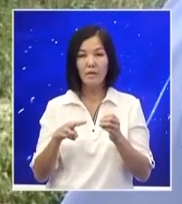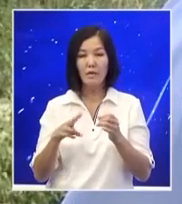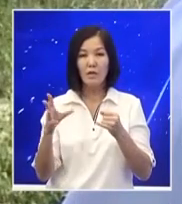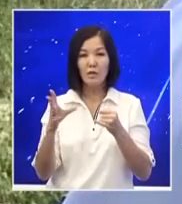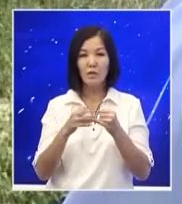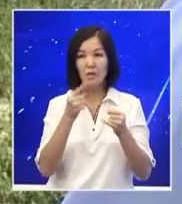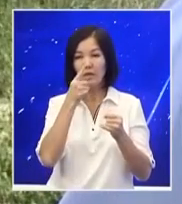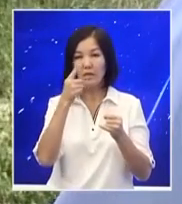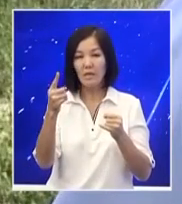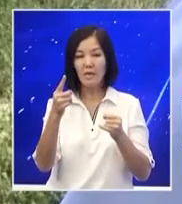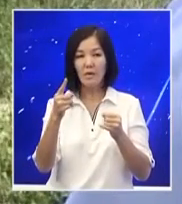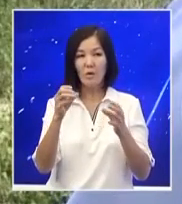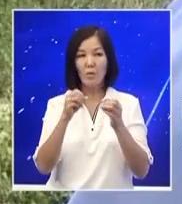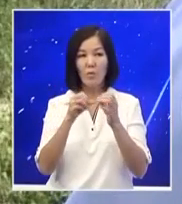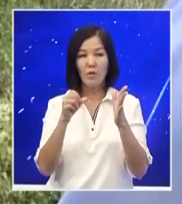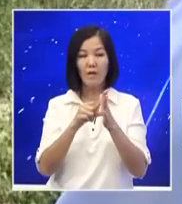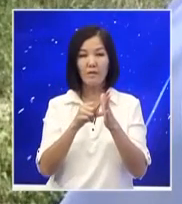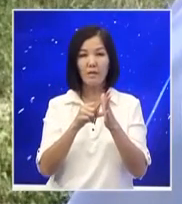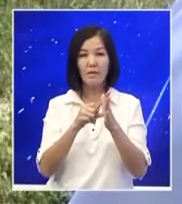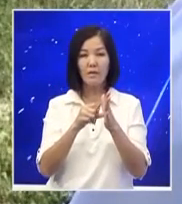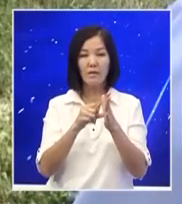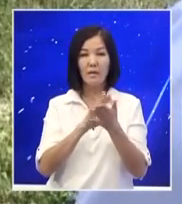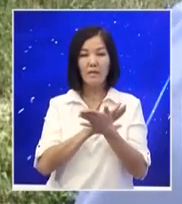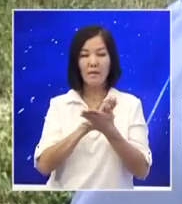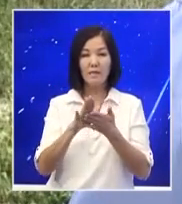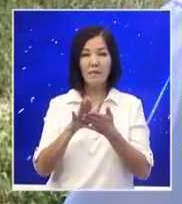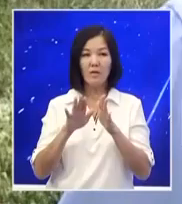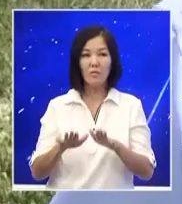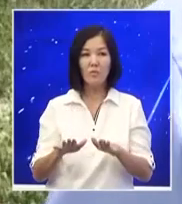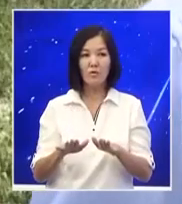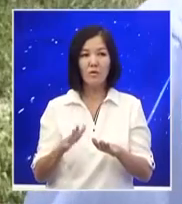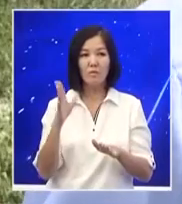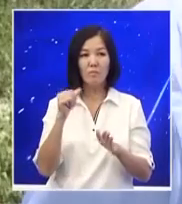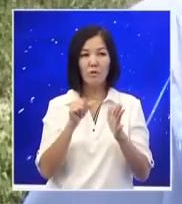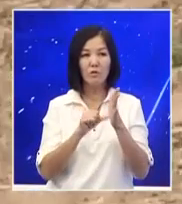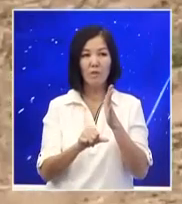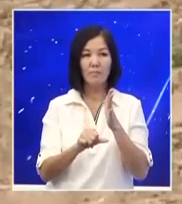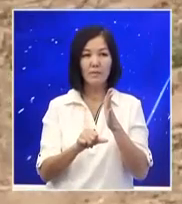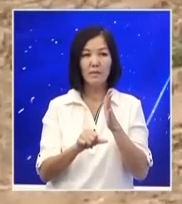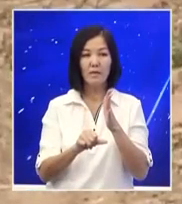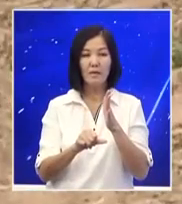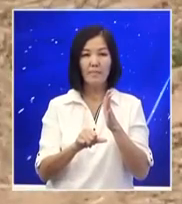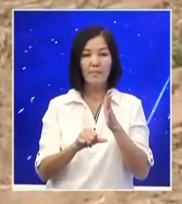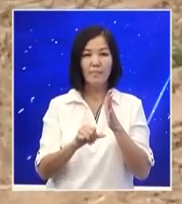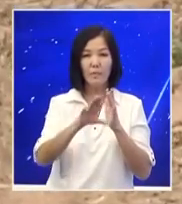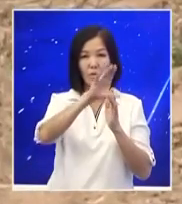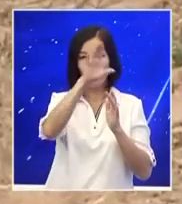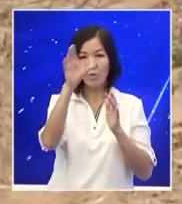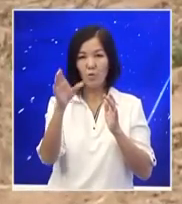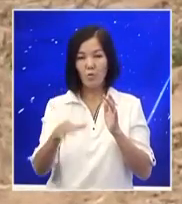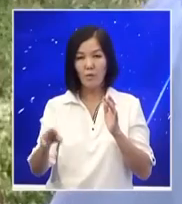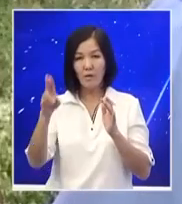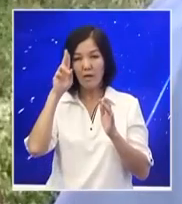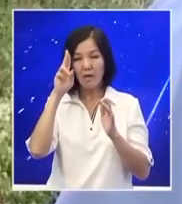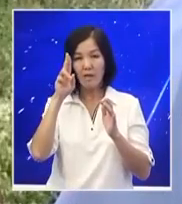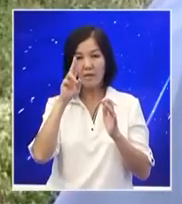гектар полиофильтрация, 16 шек болады жерде. 10 километр диаметр 560-на көріп тұрғандарыңыздай турбамен жаңағы конденсациялық коллектор